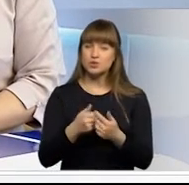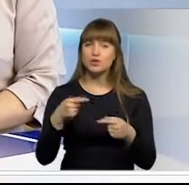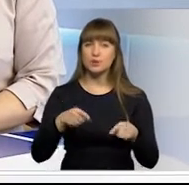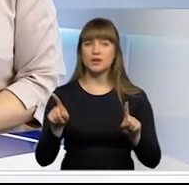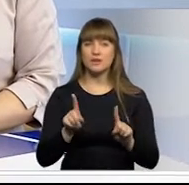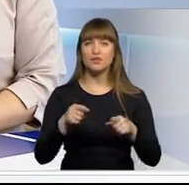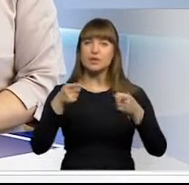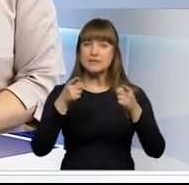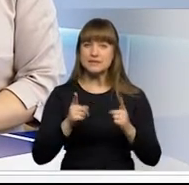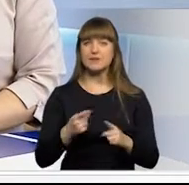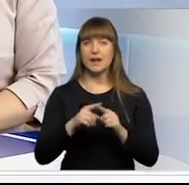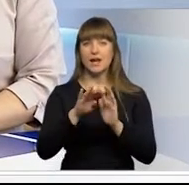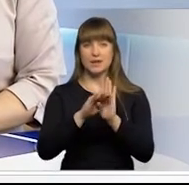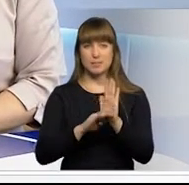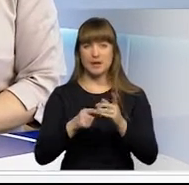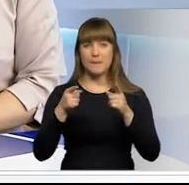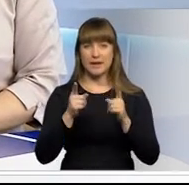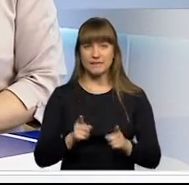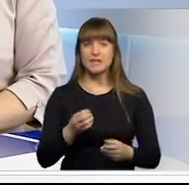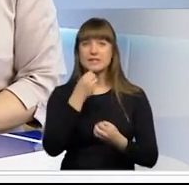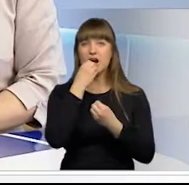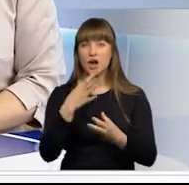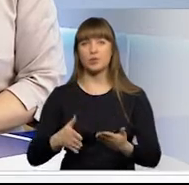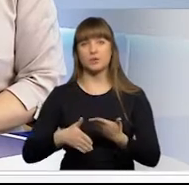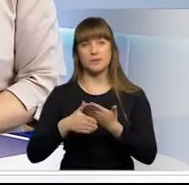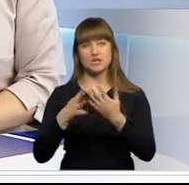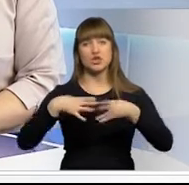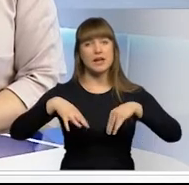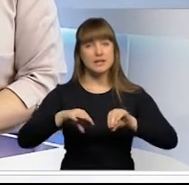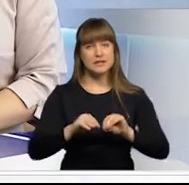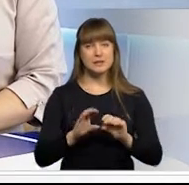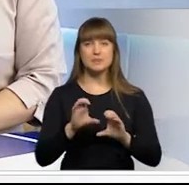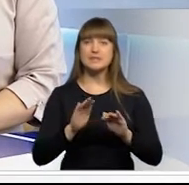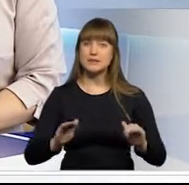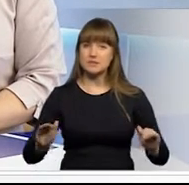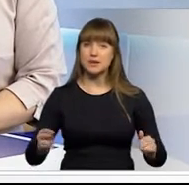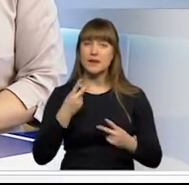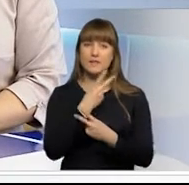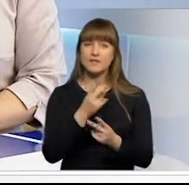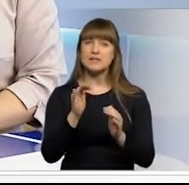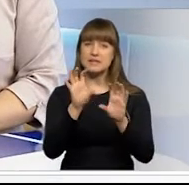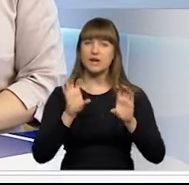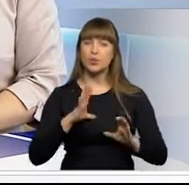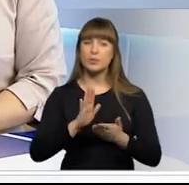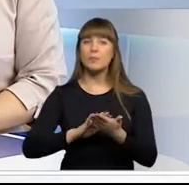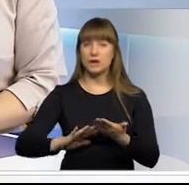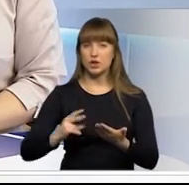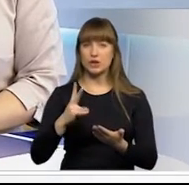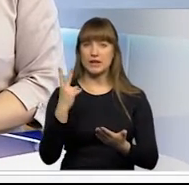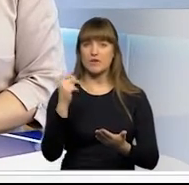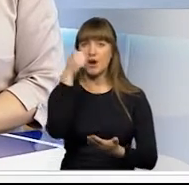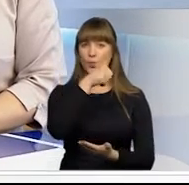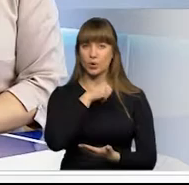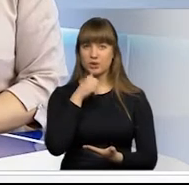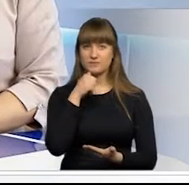поддержкой семьям с детьми, видите, закон был продлен на 2 года. Доживем до конца 2018 года